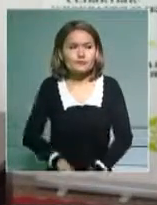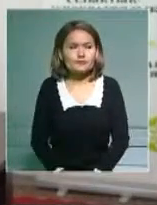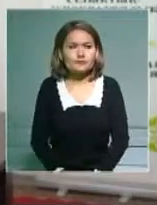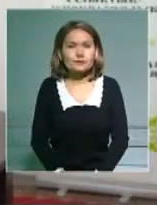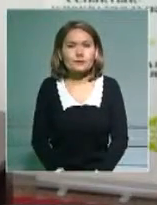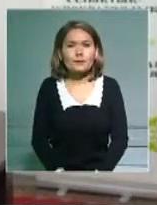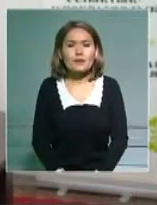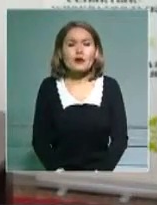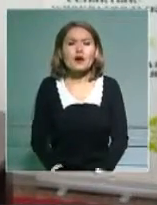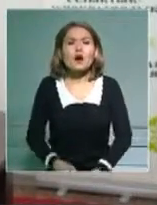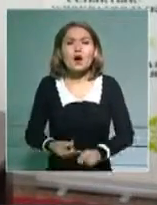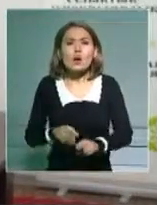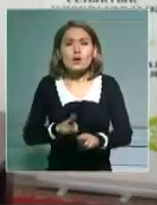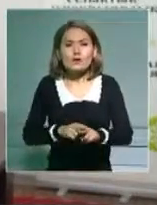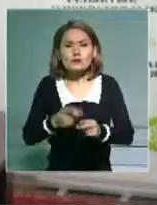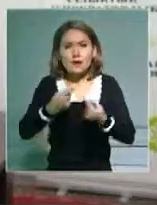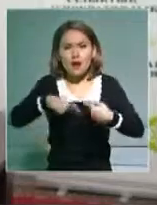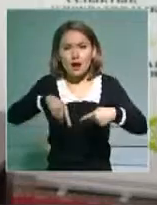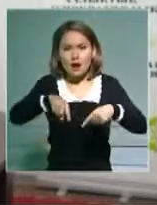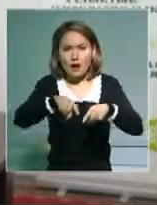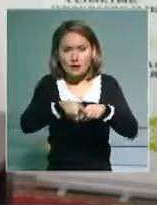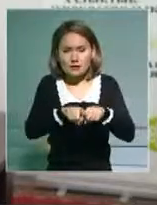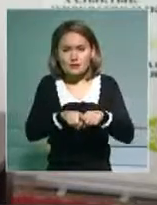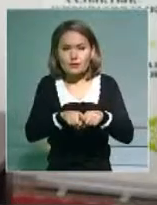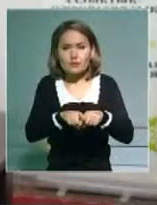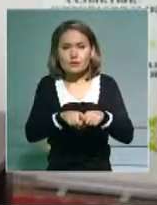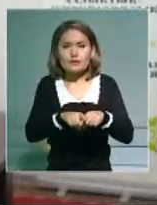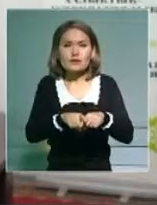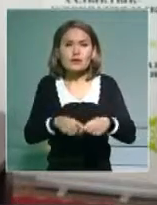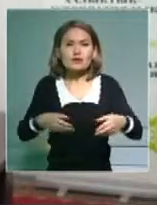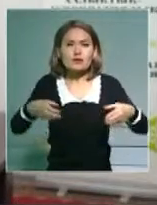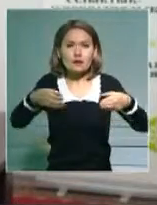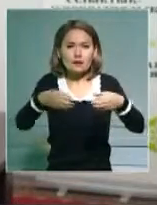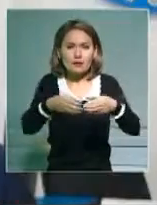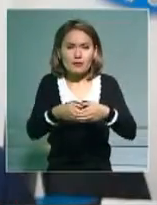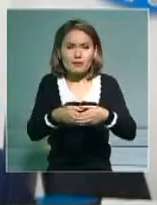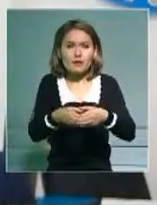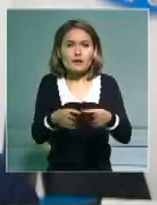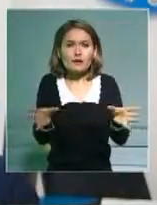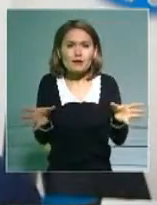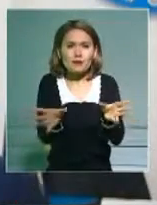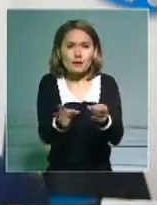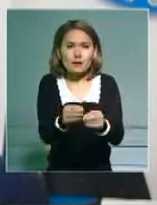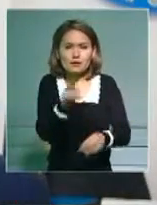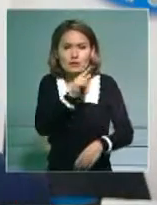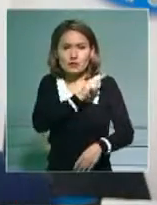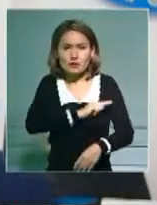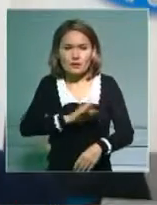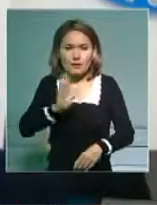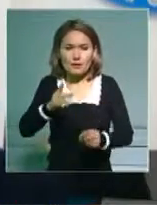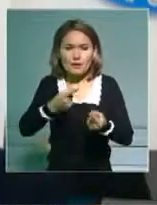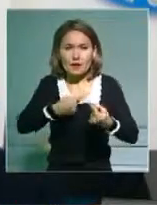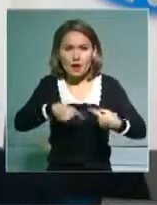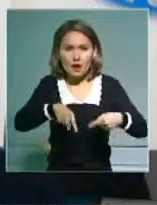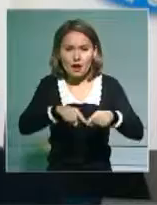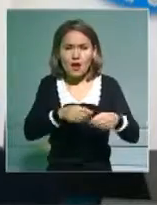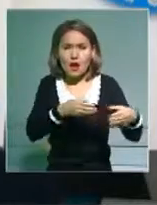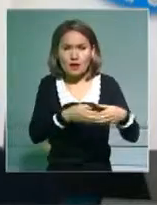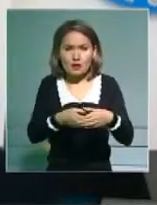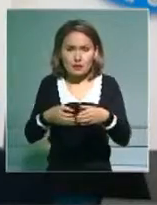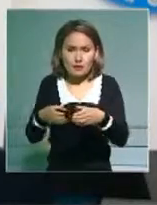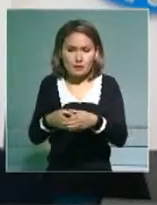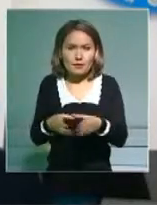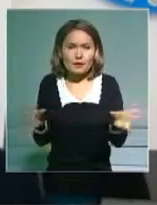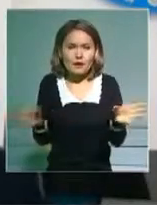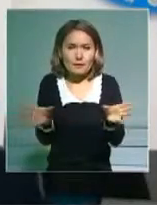Кәсіподақтар ұйымы Қазақстандағы ең ірі қоғамдық бірлесік болып есептелінеді. Яғни кәсіподақтар ұйымымен бірлесіп